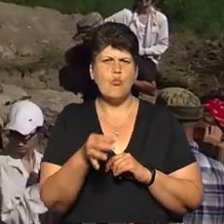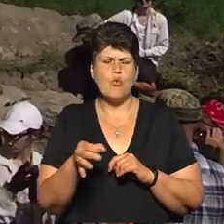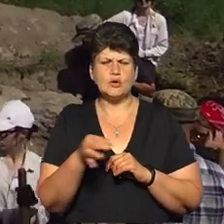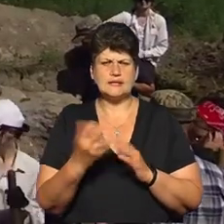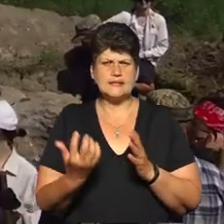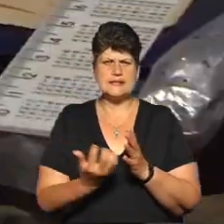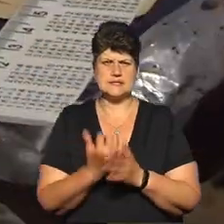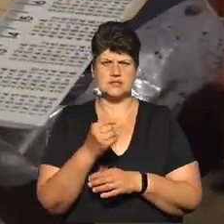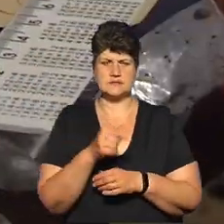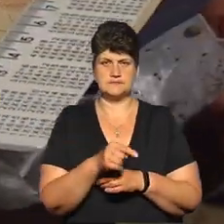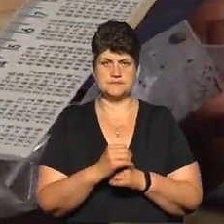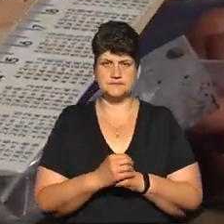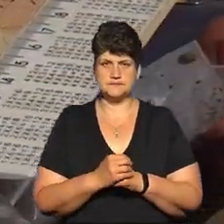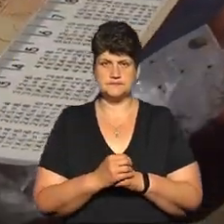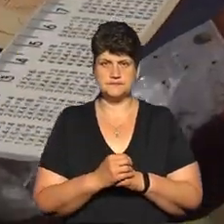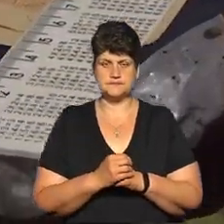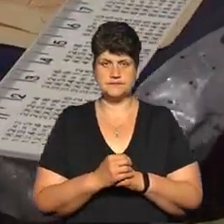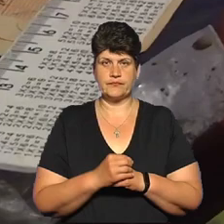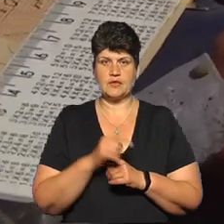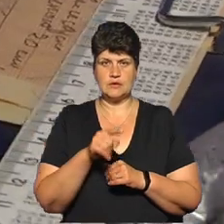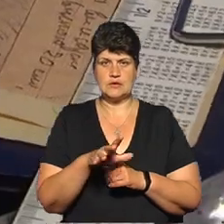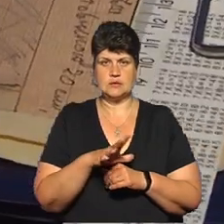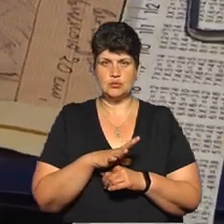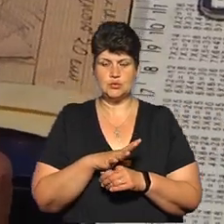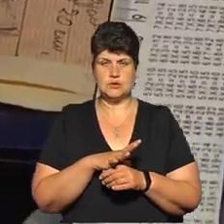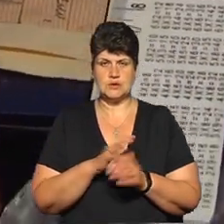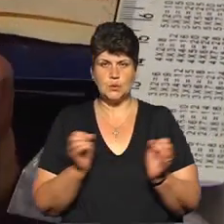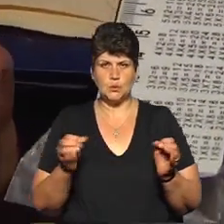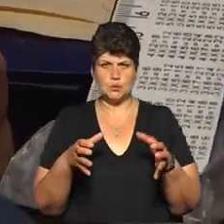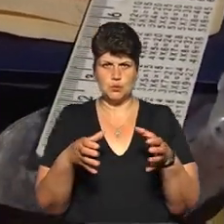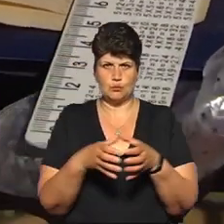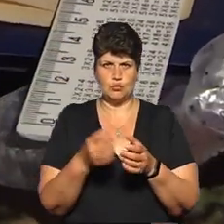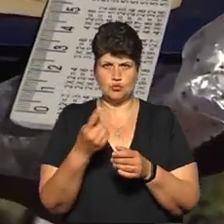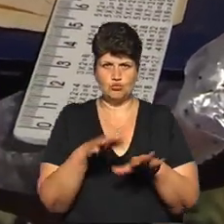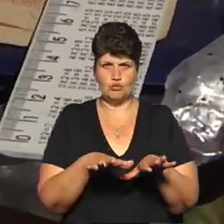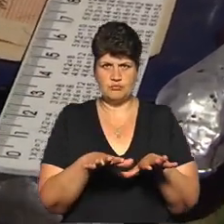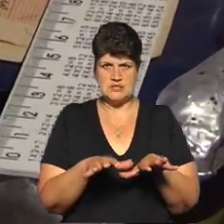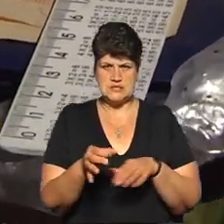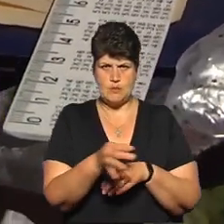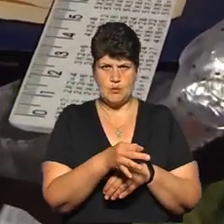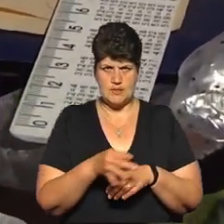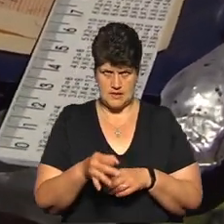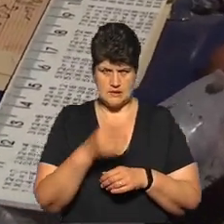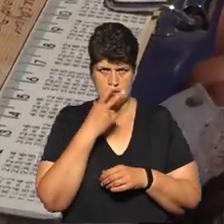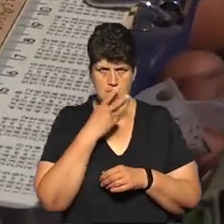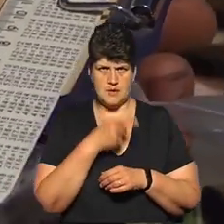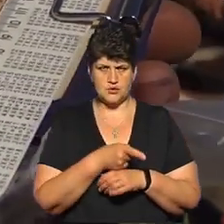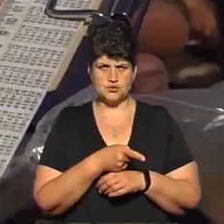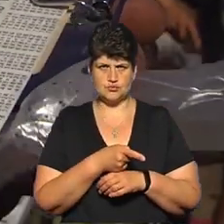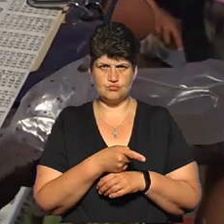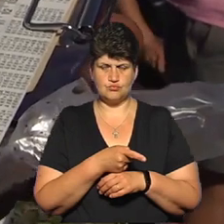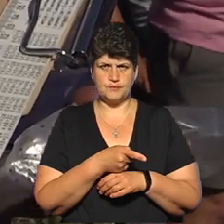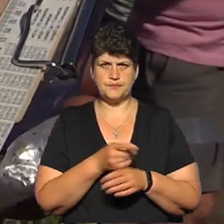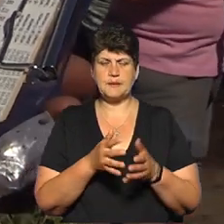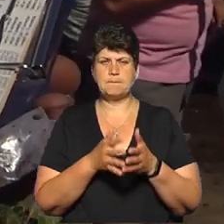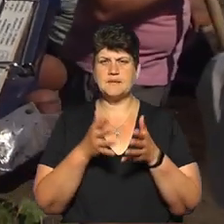Василь Ільчишин. Вони були скупчені всі в одному місці, ці монетки. Тут бачимо. В основному це є